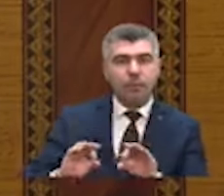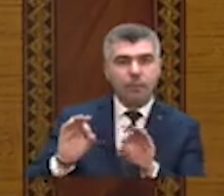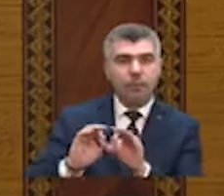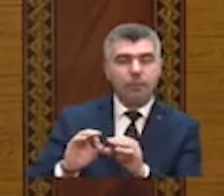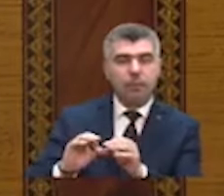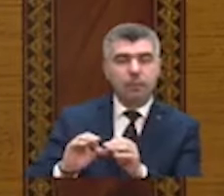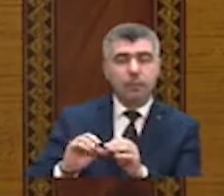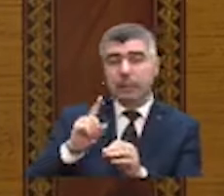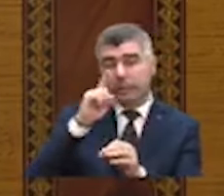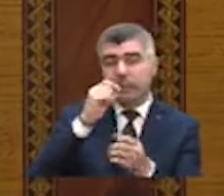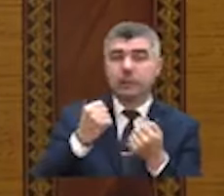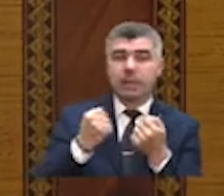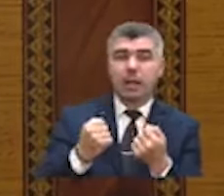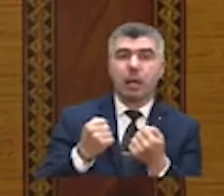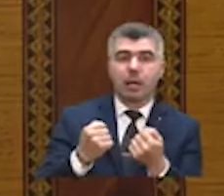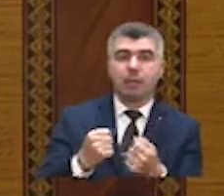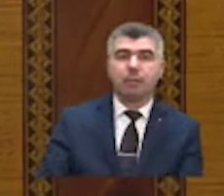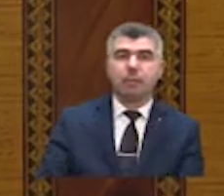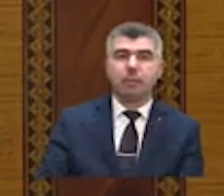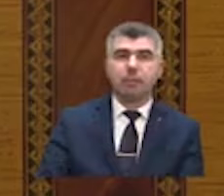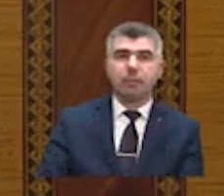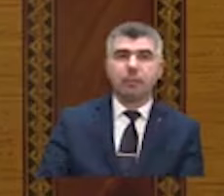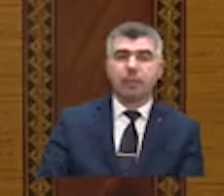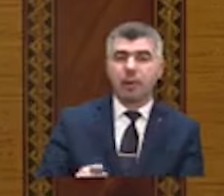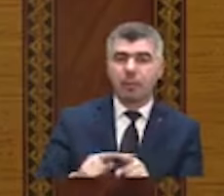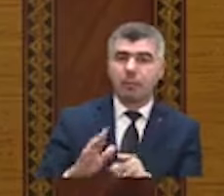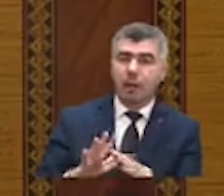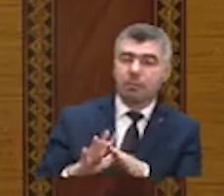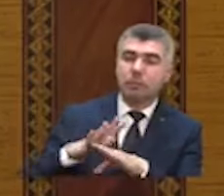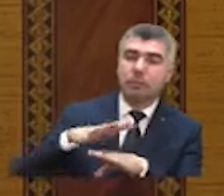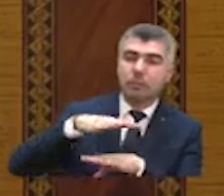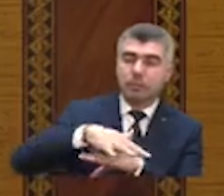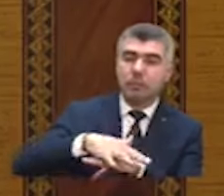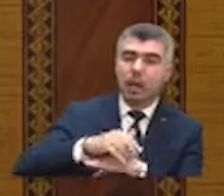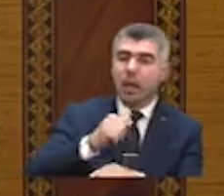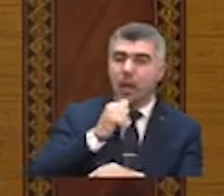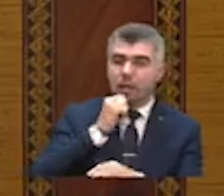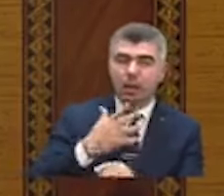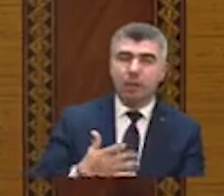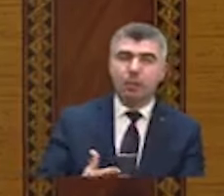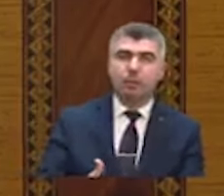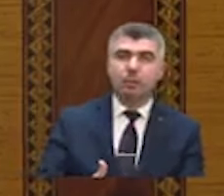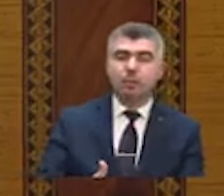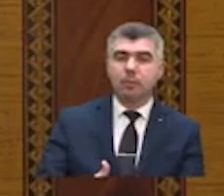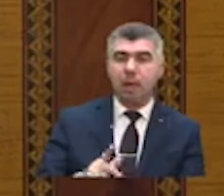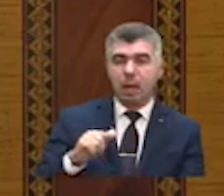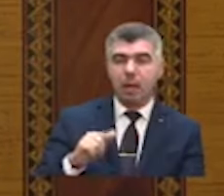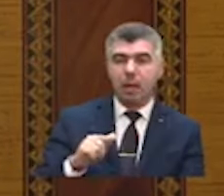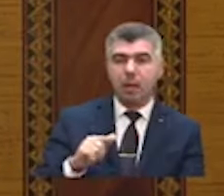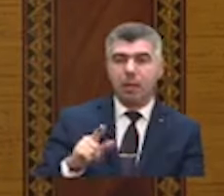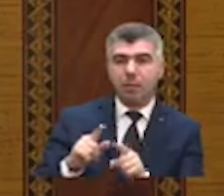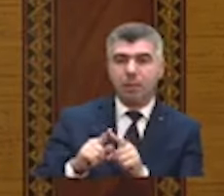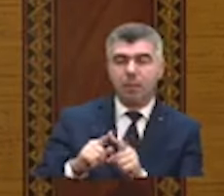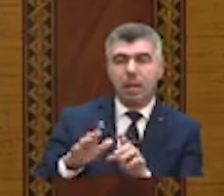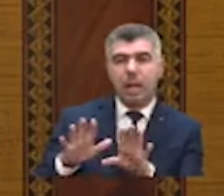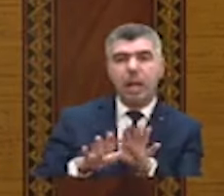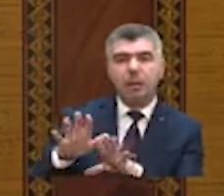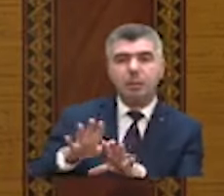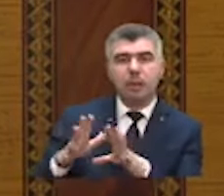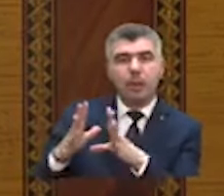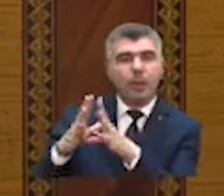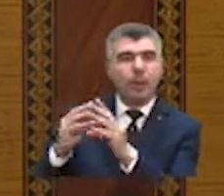هذا خلى انه الذا بغيتي نمشي معك لبراج ديال اللي ديال المسيره وغادي تشوفي بانه